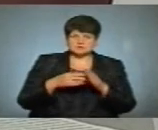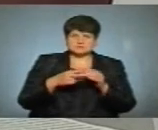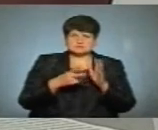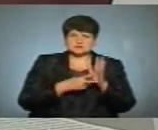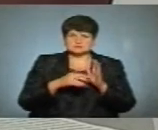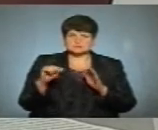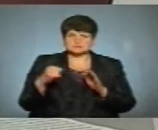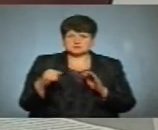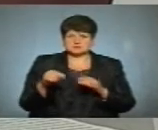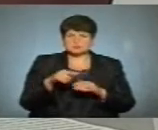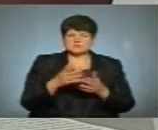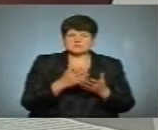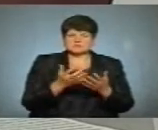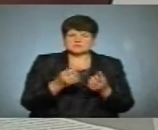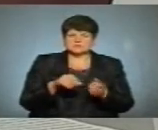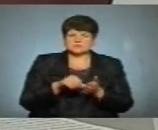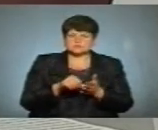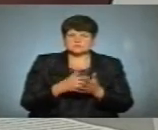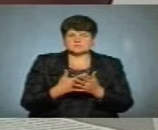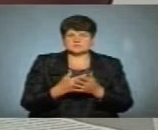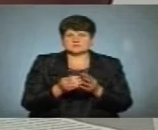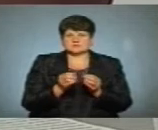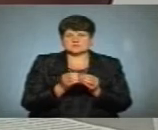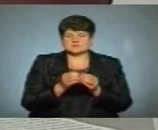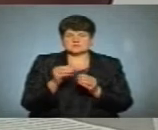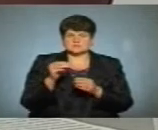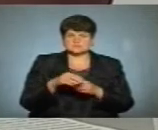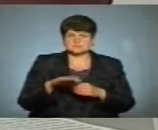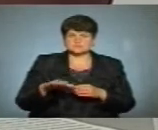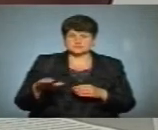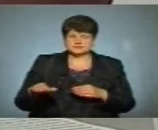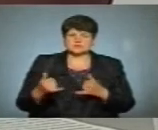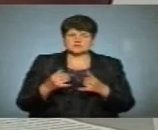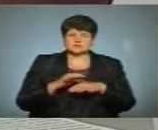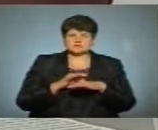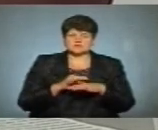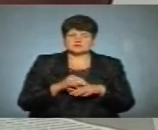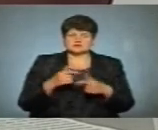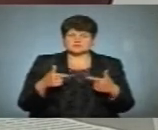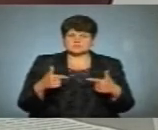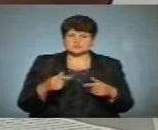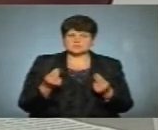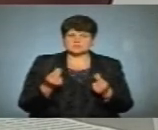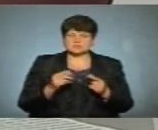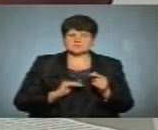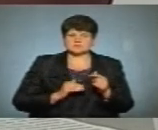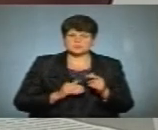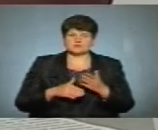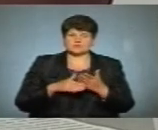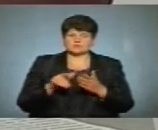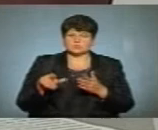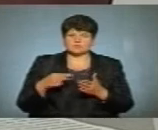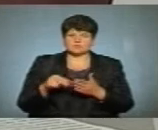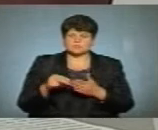серпня. У ньому мають взяти участь понад 10 тисяч абітурієнтів. Для проведення іспитів за кошти підприємців та волонтерів закупили